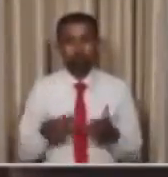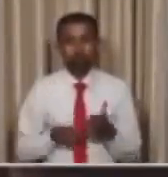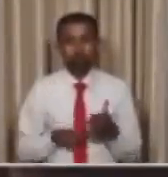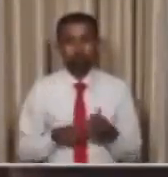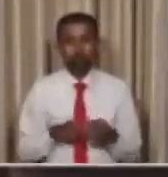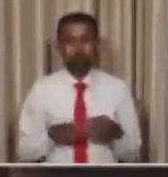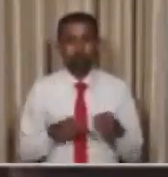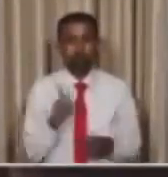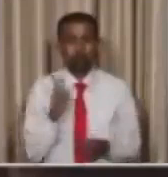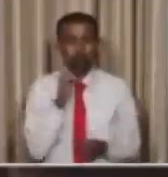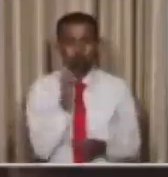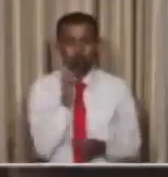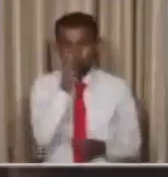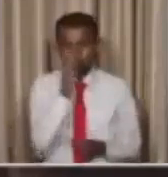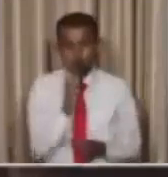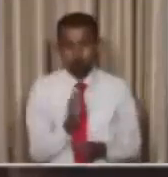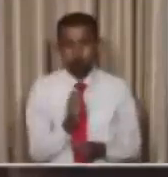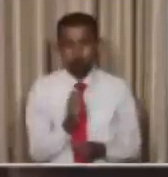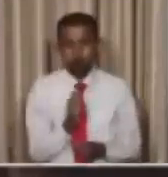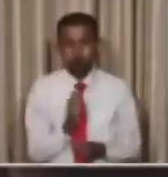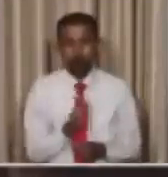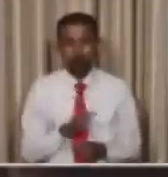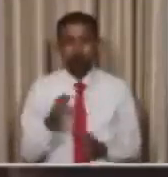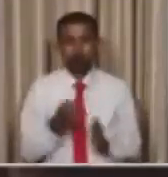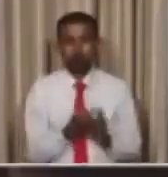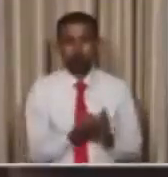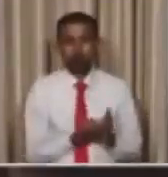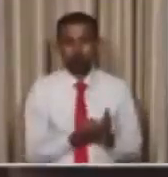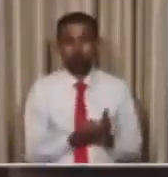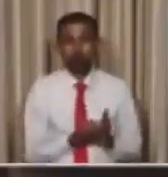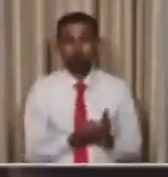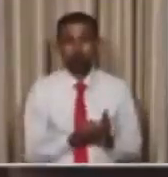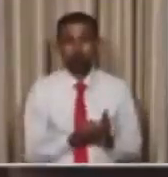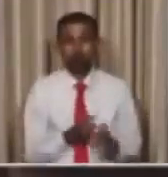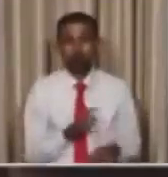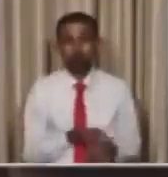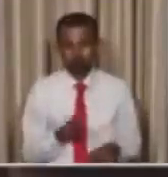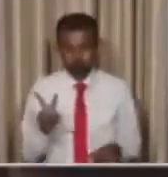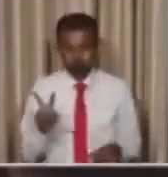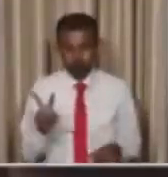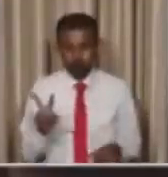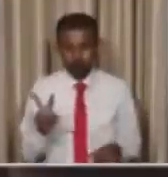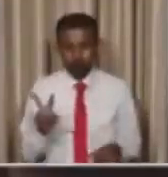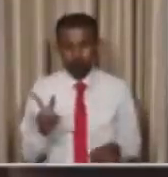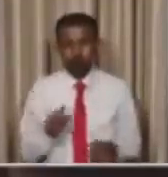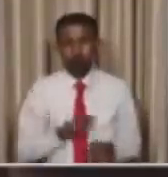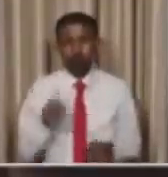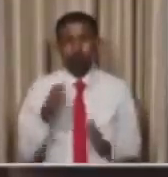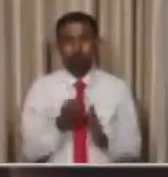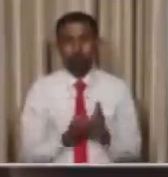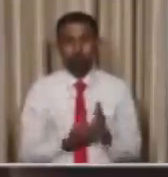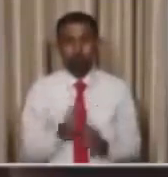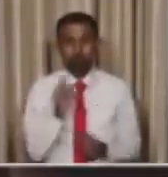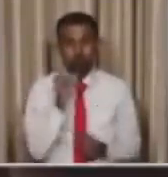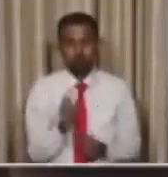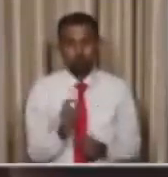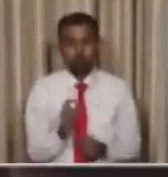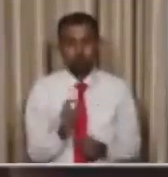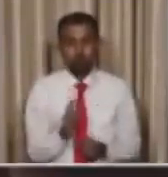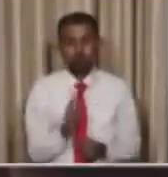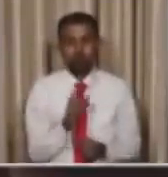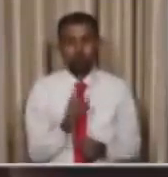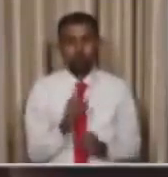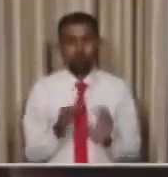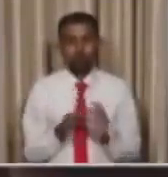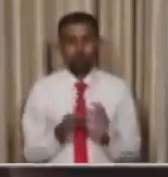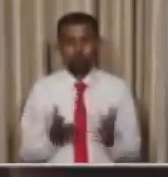පත් වෙච්ච රනිල් වික්‍රමසිංහ මැතිතුමාගේ විදේශ කාලයක් තියෙනවා. තව මිනිත්තු දෙකක කාලයක් තියෙනවා. විදේශ ප්‍රතිපත්තිය දිහා අපිට බලනකොට ඒක නොබෙදි